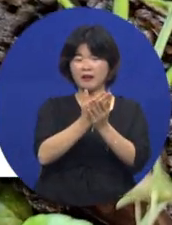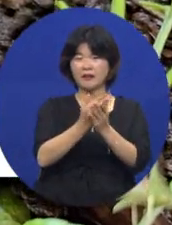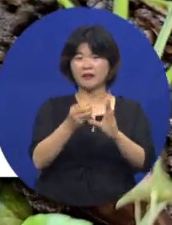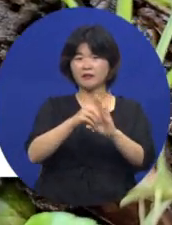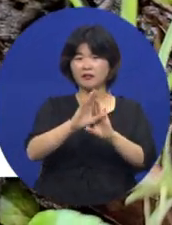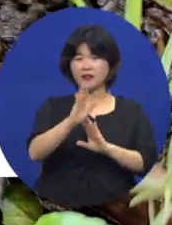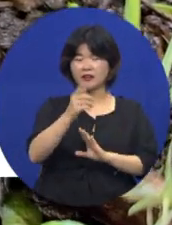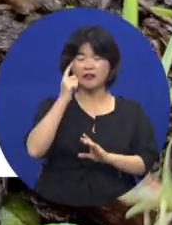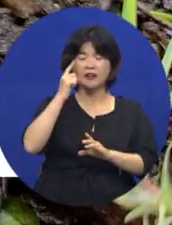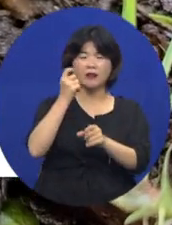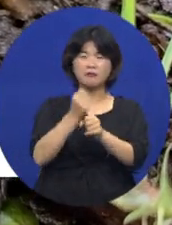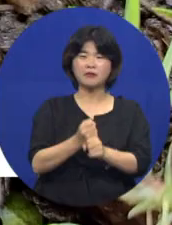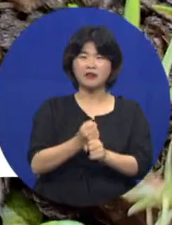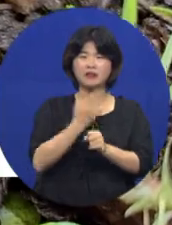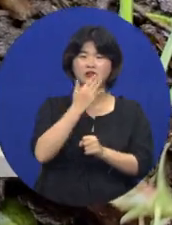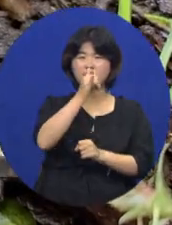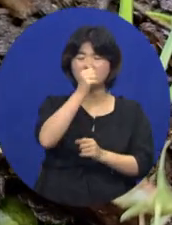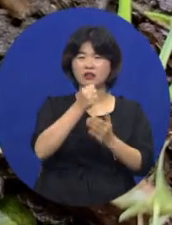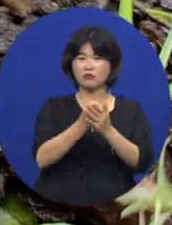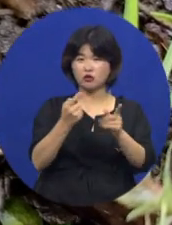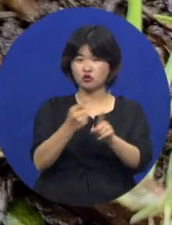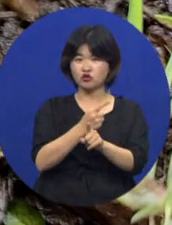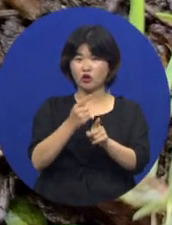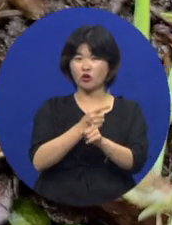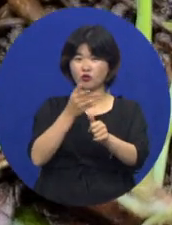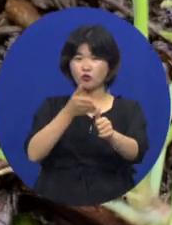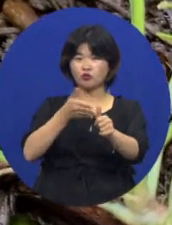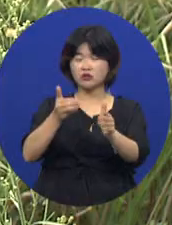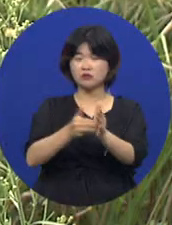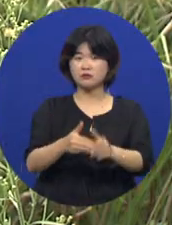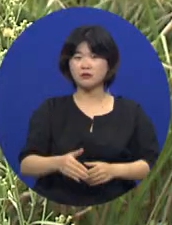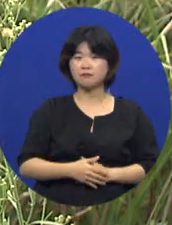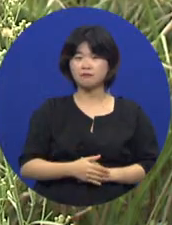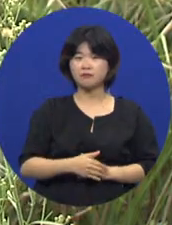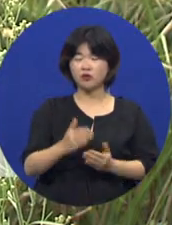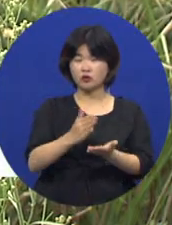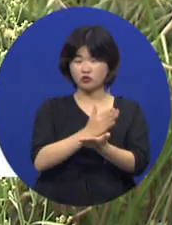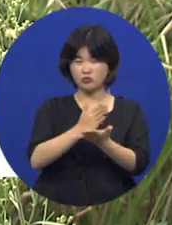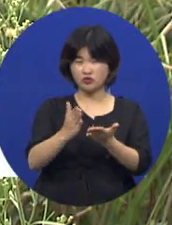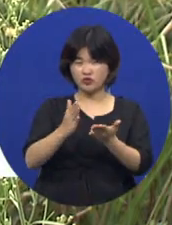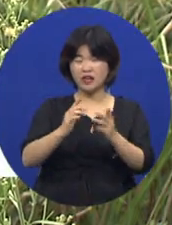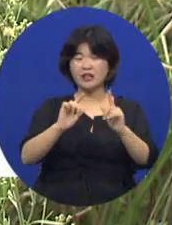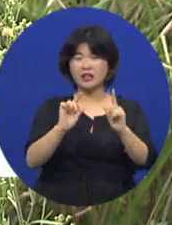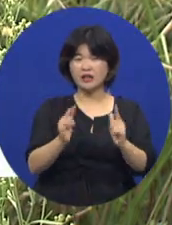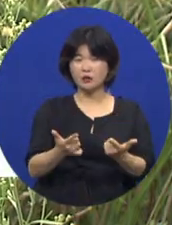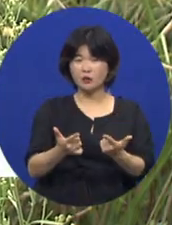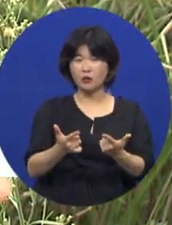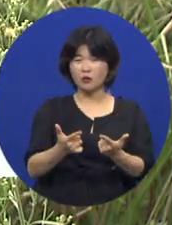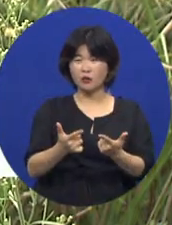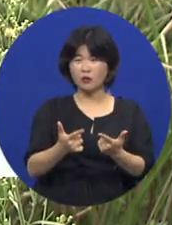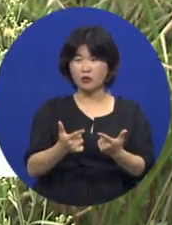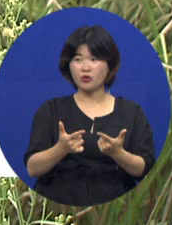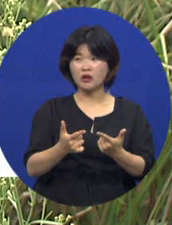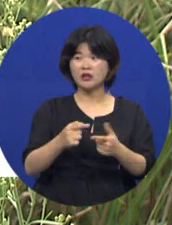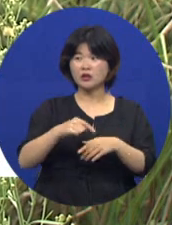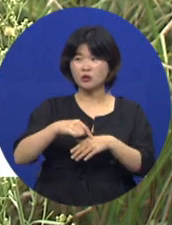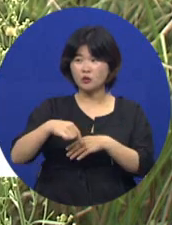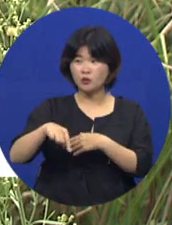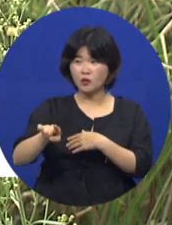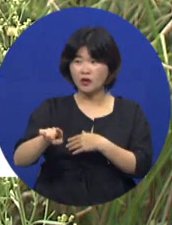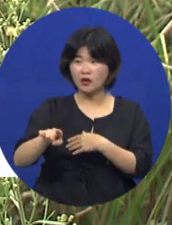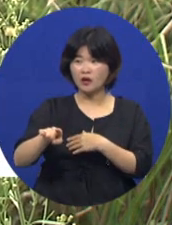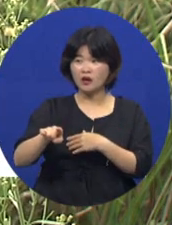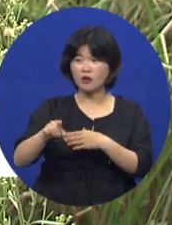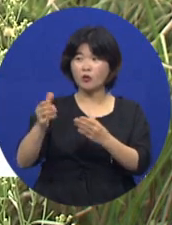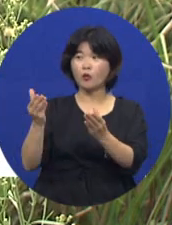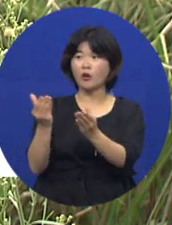인식을 가지게 된 우려가 있다며 수정을 요구했습니다 9분을 할게 아니라 경계 라인 밖에 완충